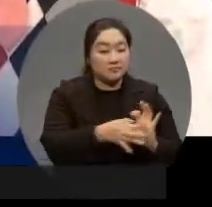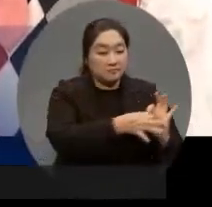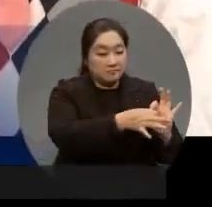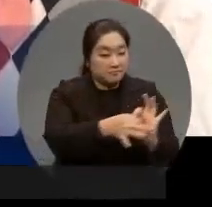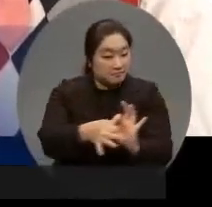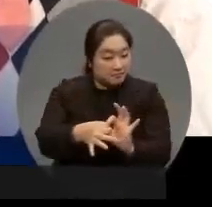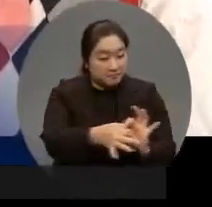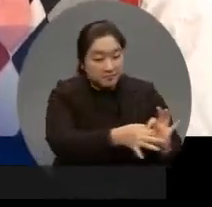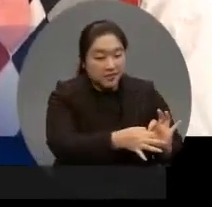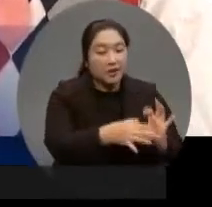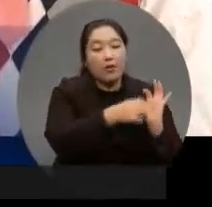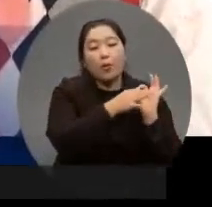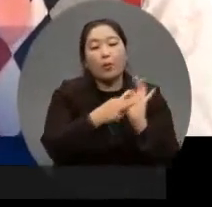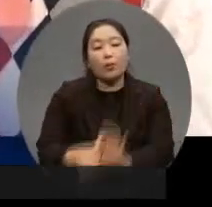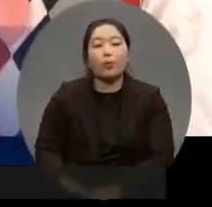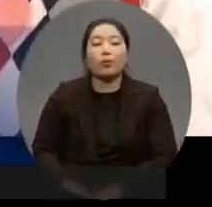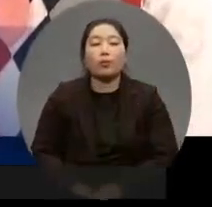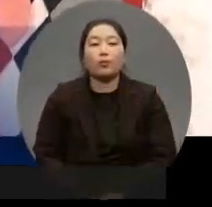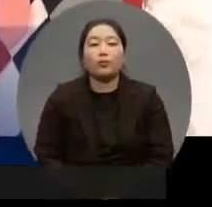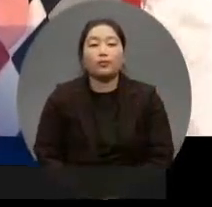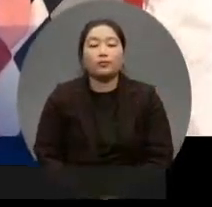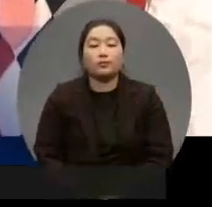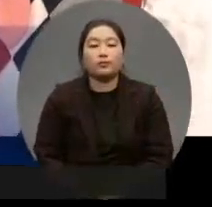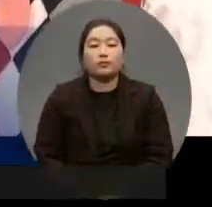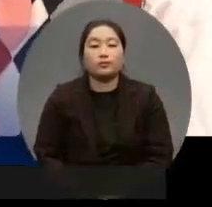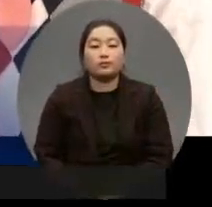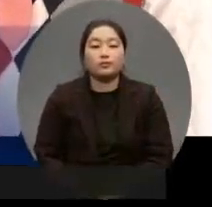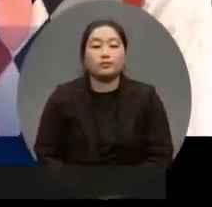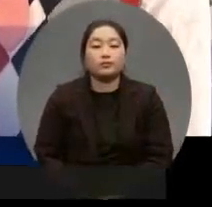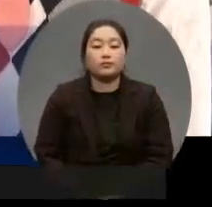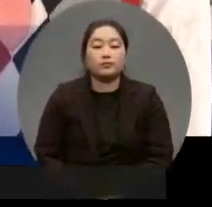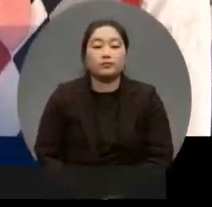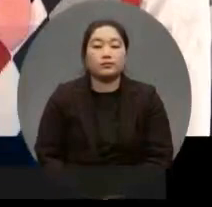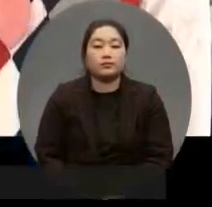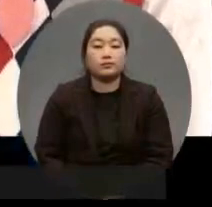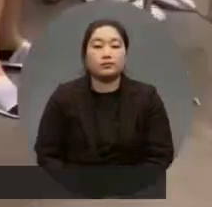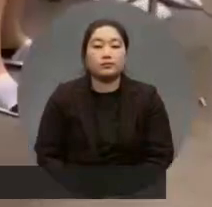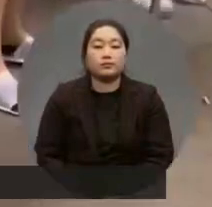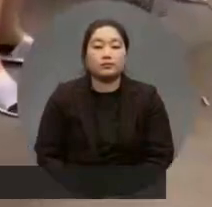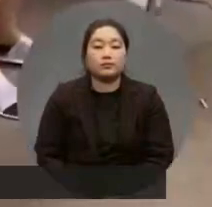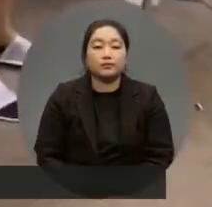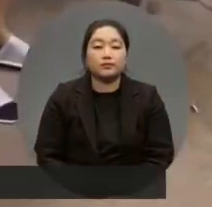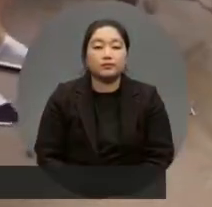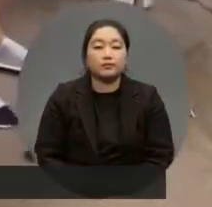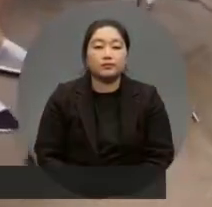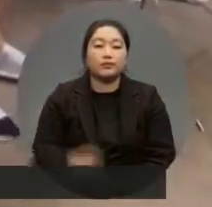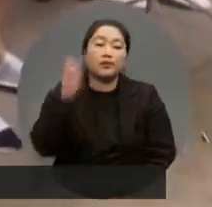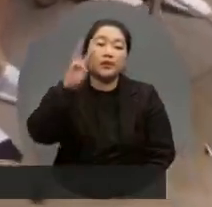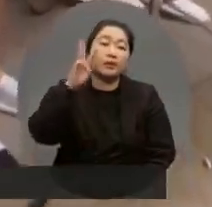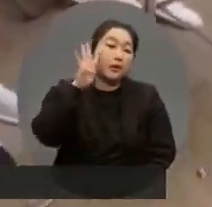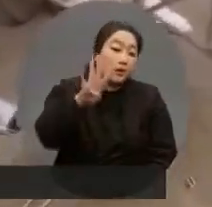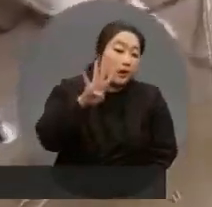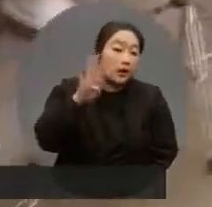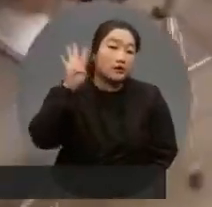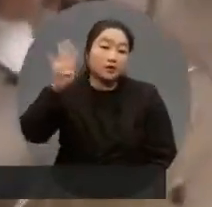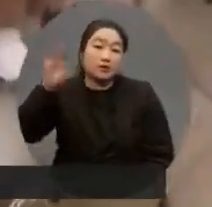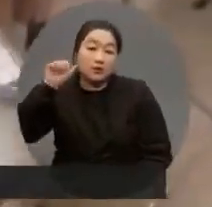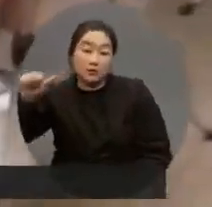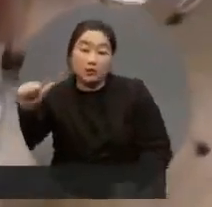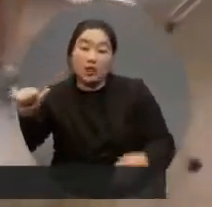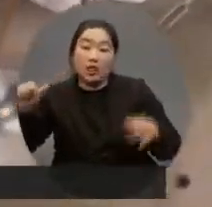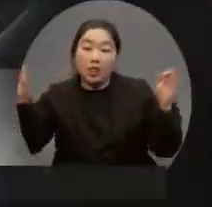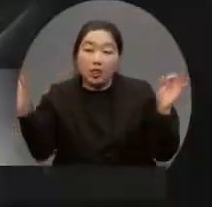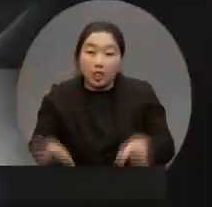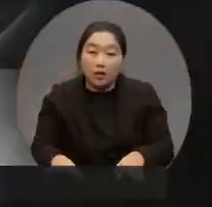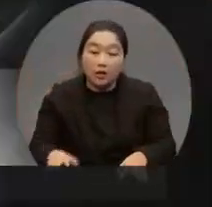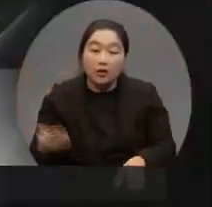교환이나 그런 걸 통해 가지고 계속 이제 인연을 이어갈 수 있었던 것 같아요. 3박 4일에서 4박 5일의 짧은